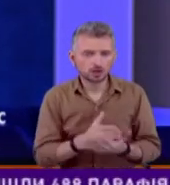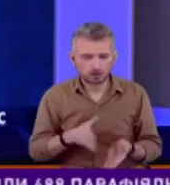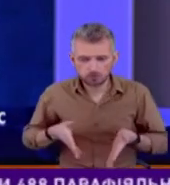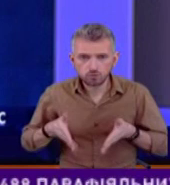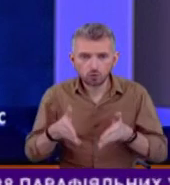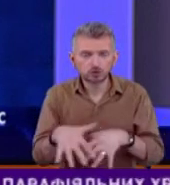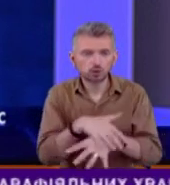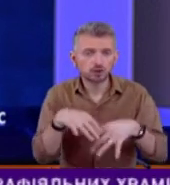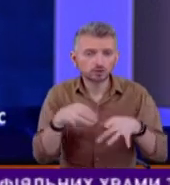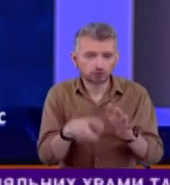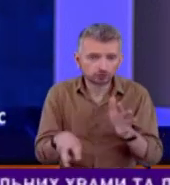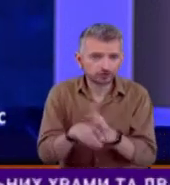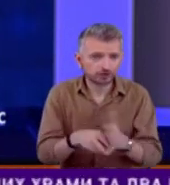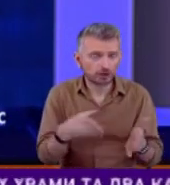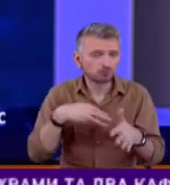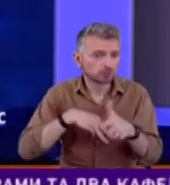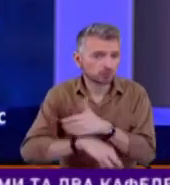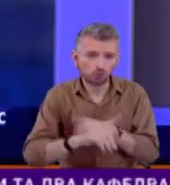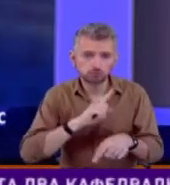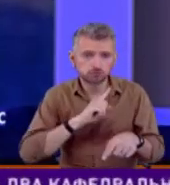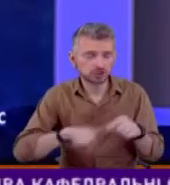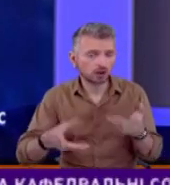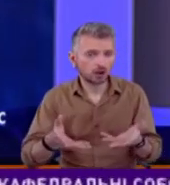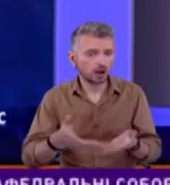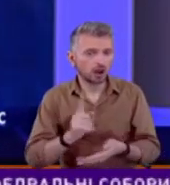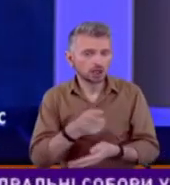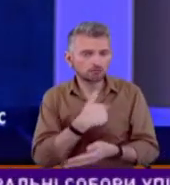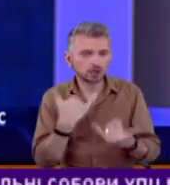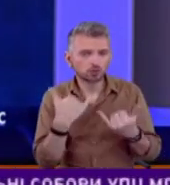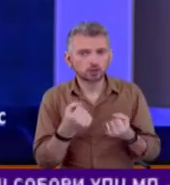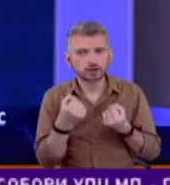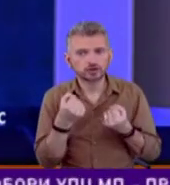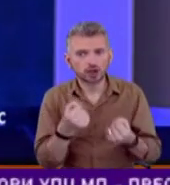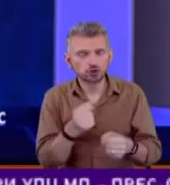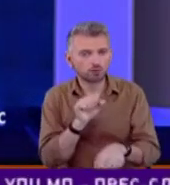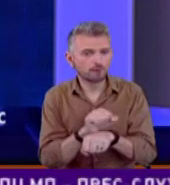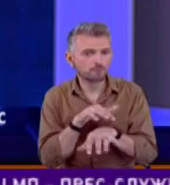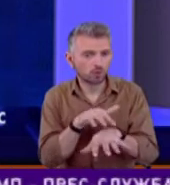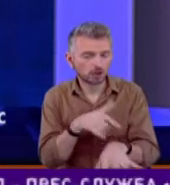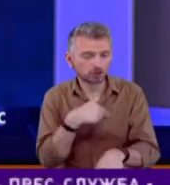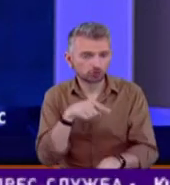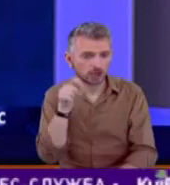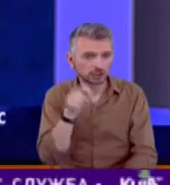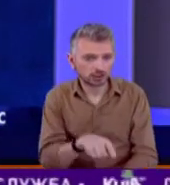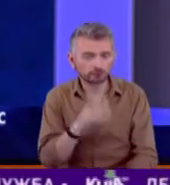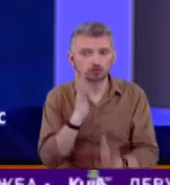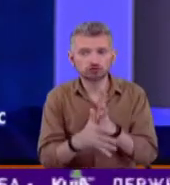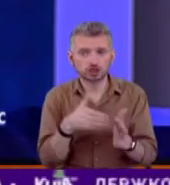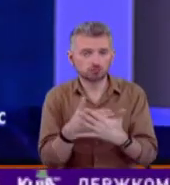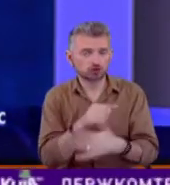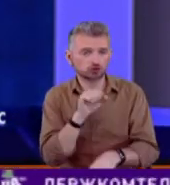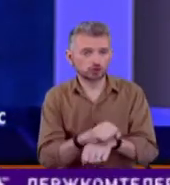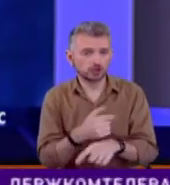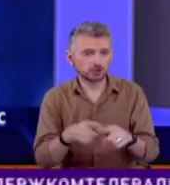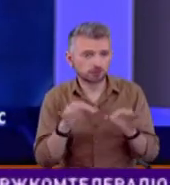громадського транспорту, сідай, метро набагато. Але ми сьогодні їдемо в корках, і, до речі, я сюди їхав, ну, Хрещатик майже стоїть.